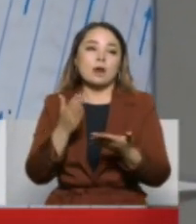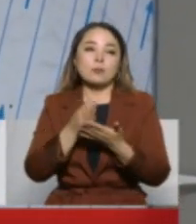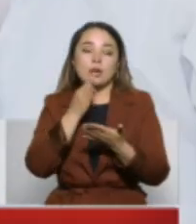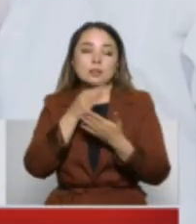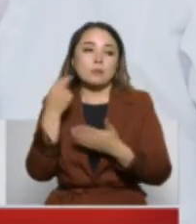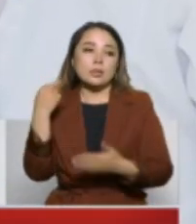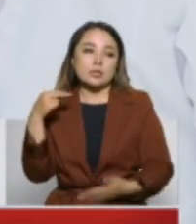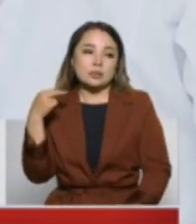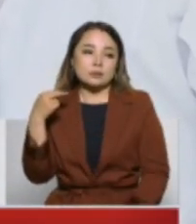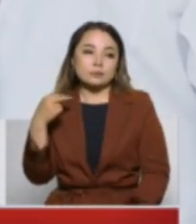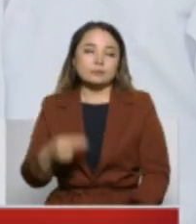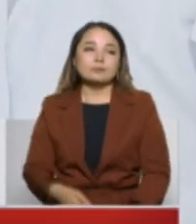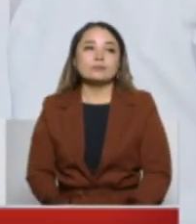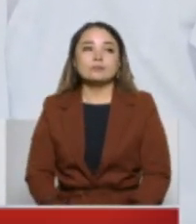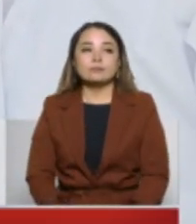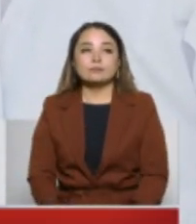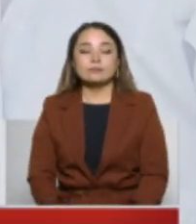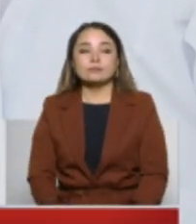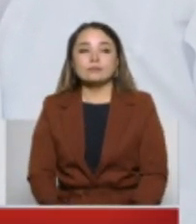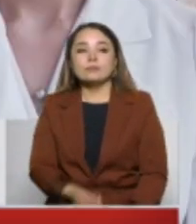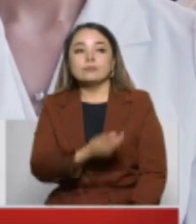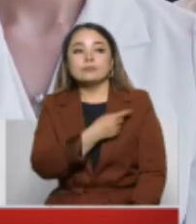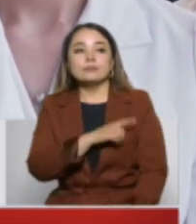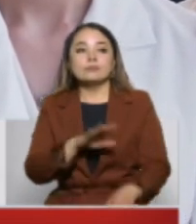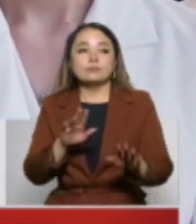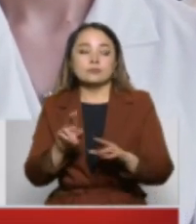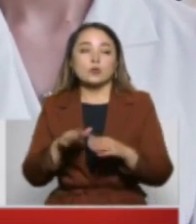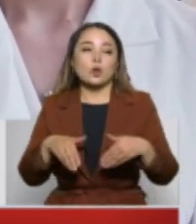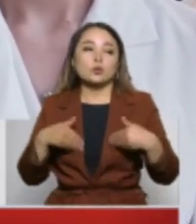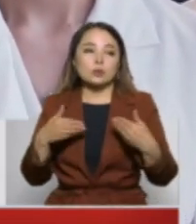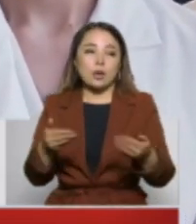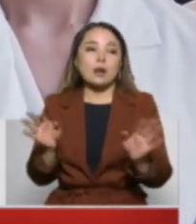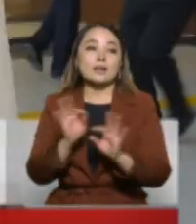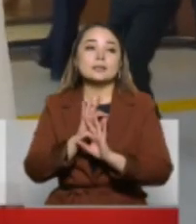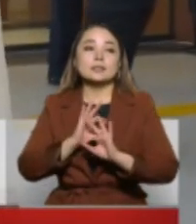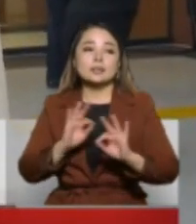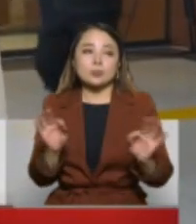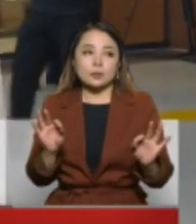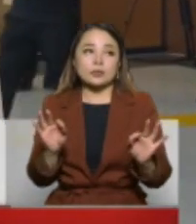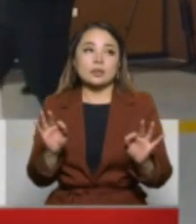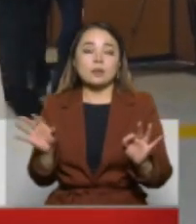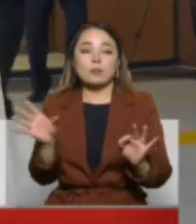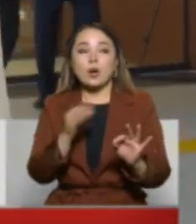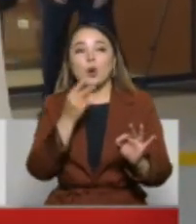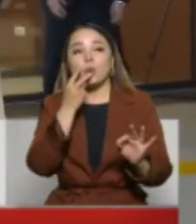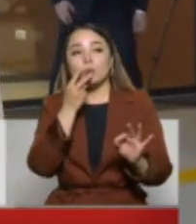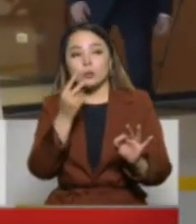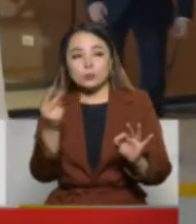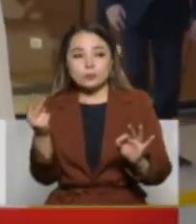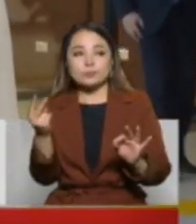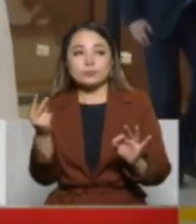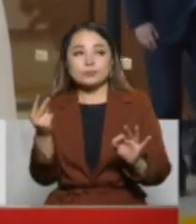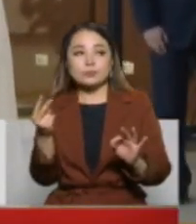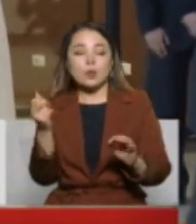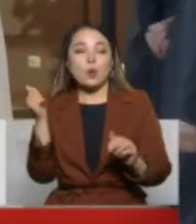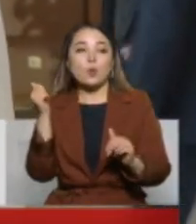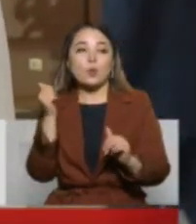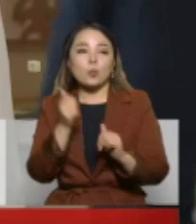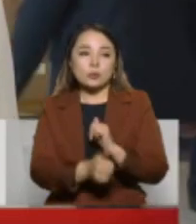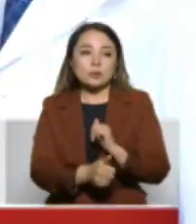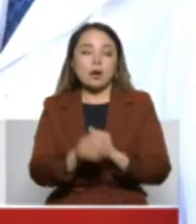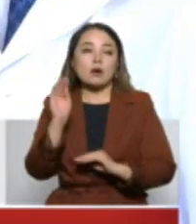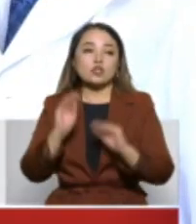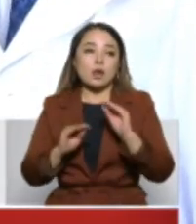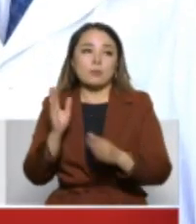президент. Жаңа емхана құтты болсын, керемет екен, мен қазір барып бәрін көрдім. Озық